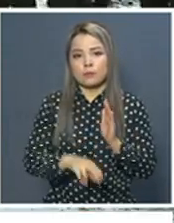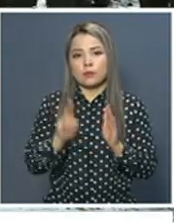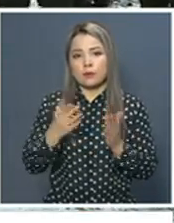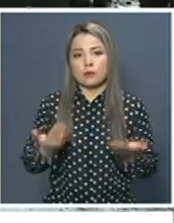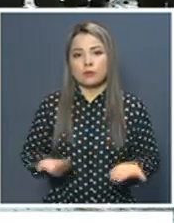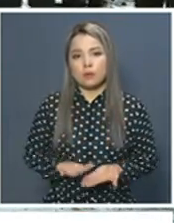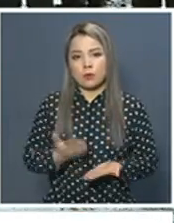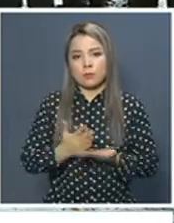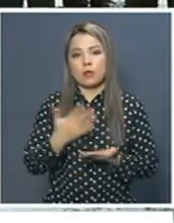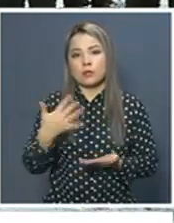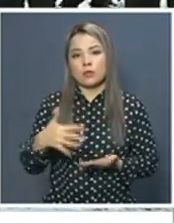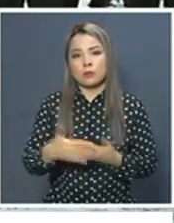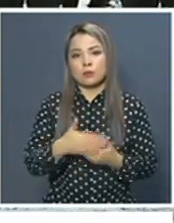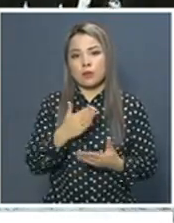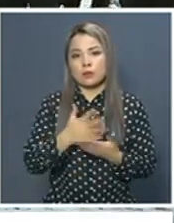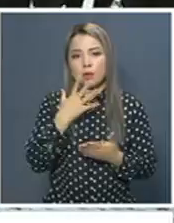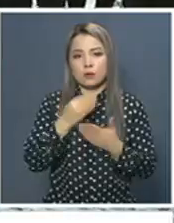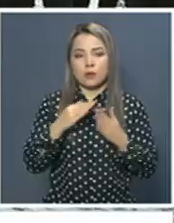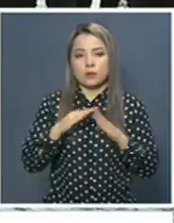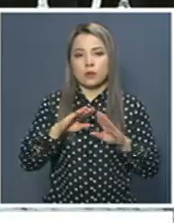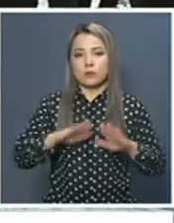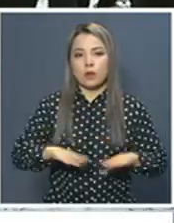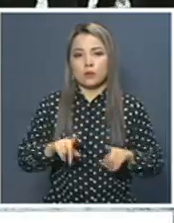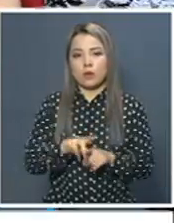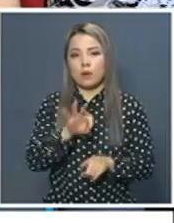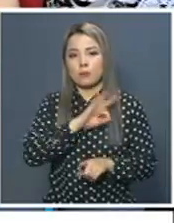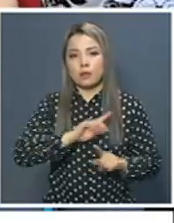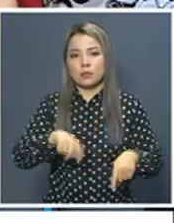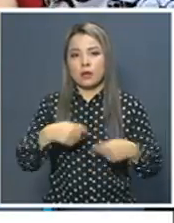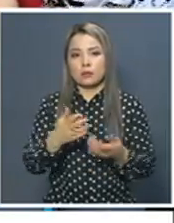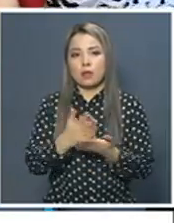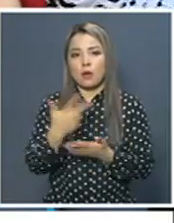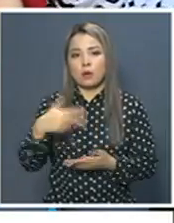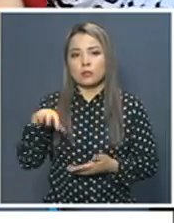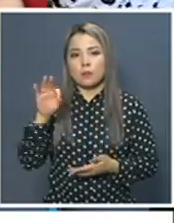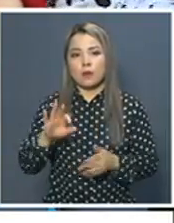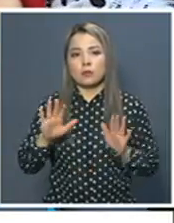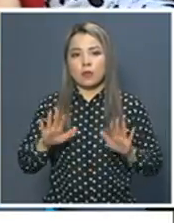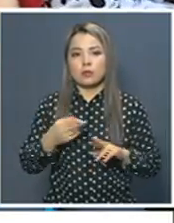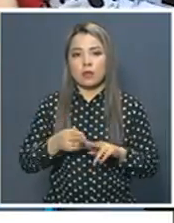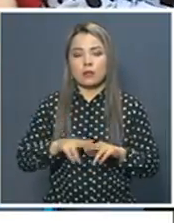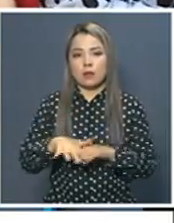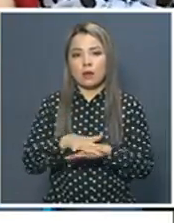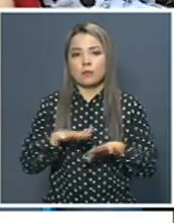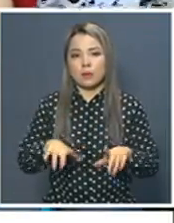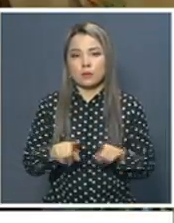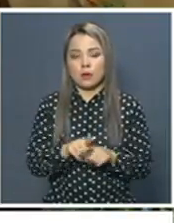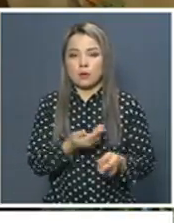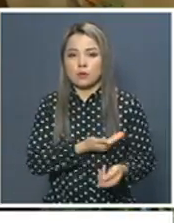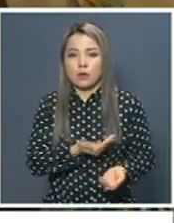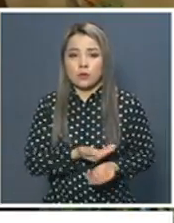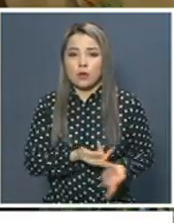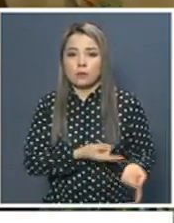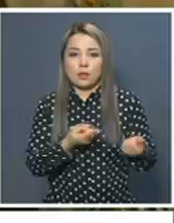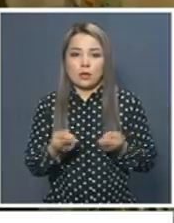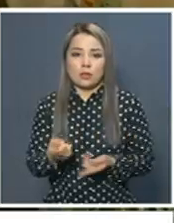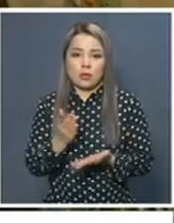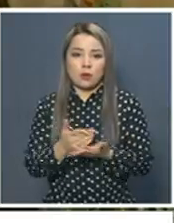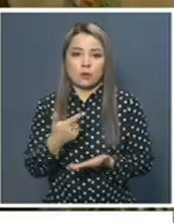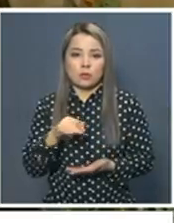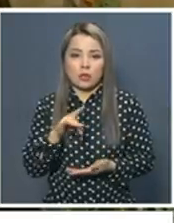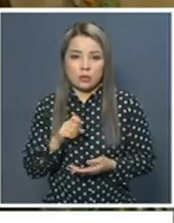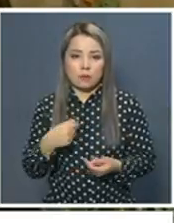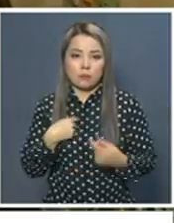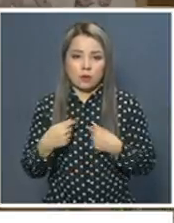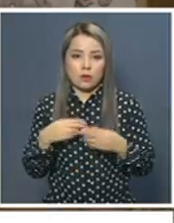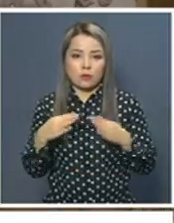үй емес, 50 пәтерлік бір үй ғана салынып пайдалануға берілді. Соның 30 пәтеріне көпбалалы отбасылар қоныстаныпты. Бірақ Гүлзияға бұл жерден